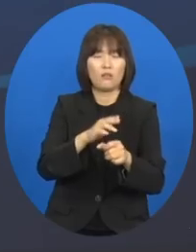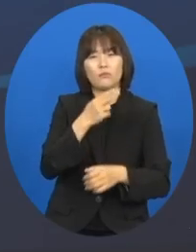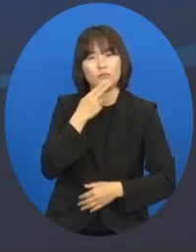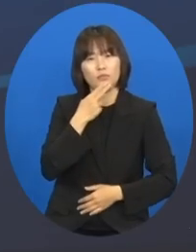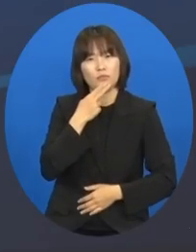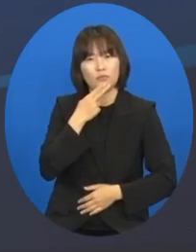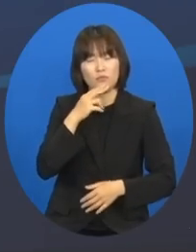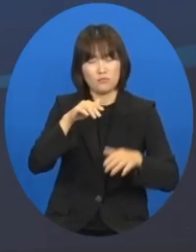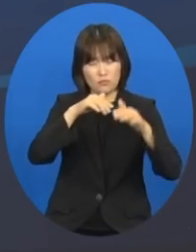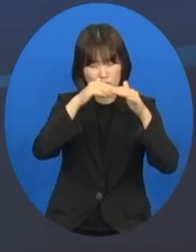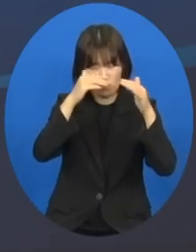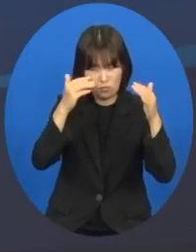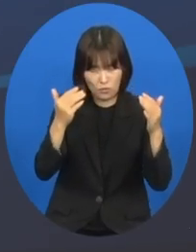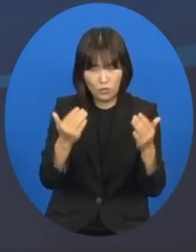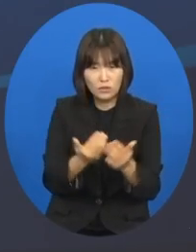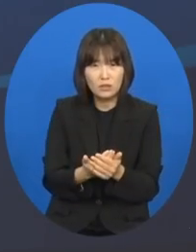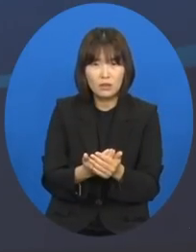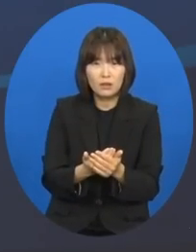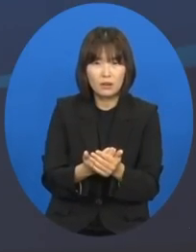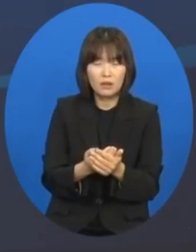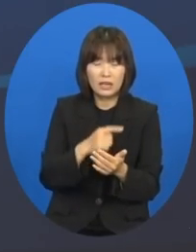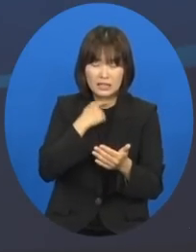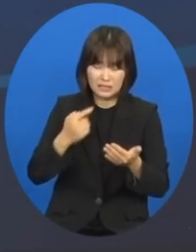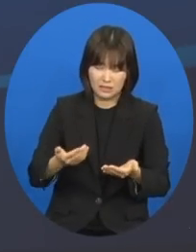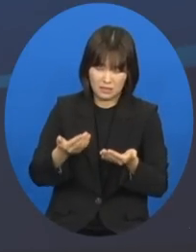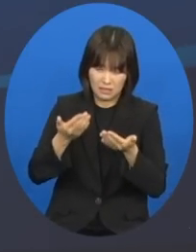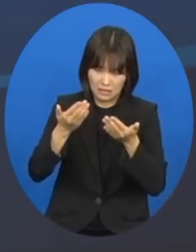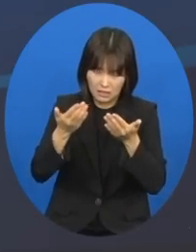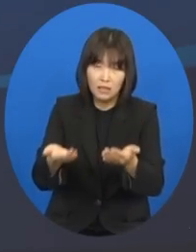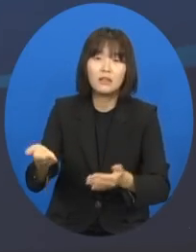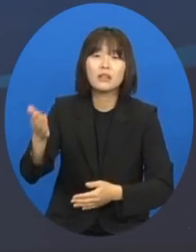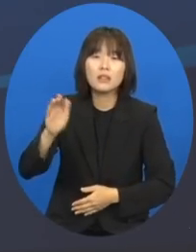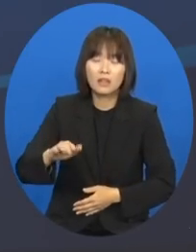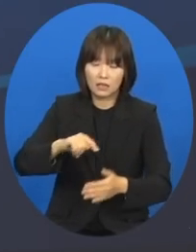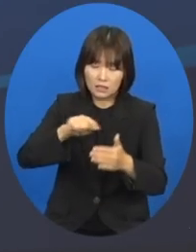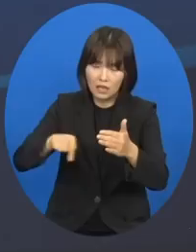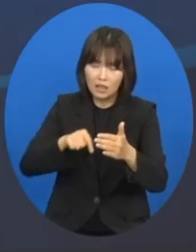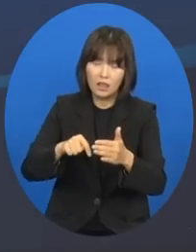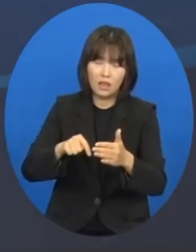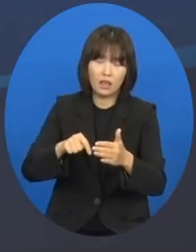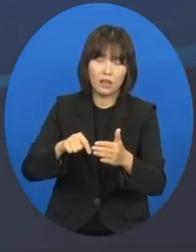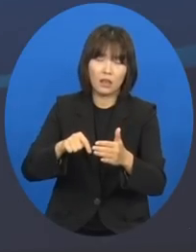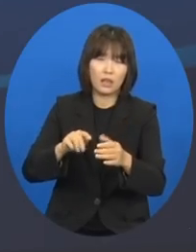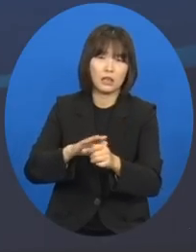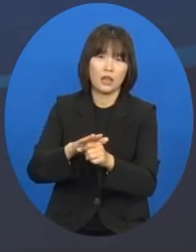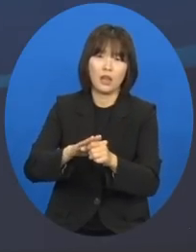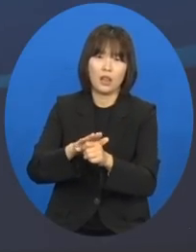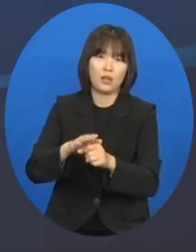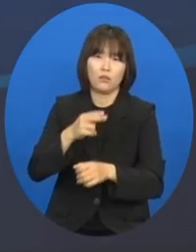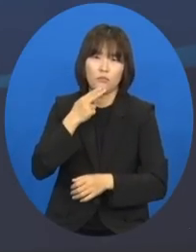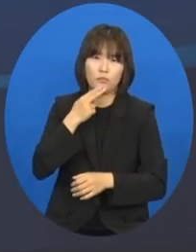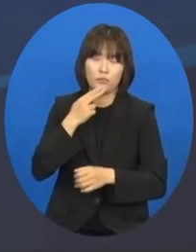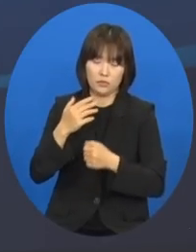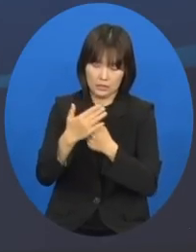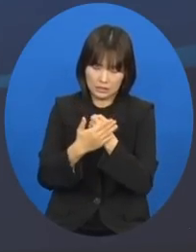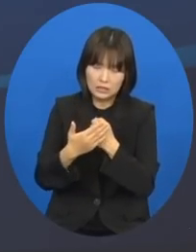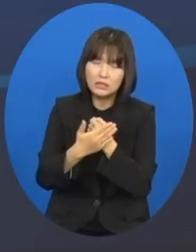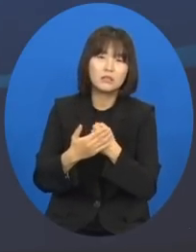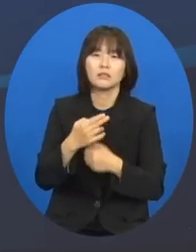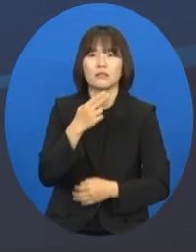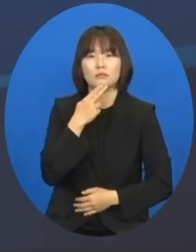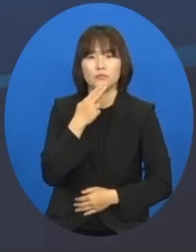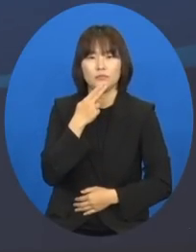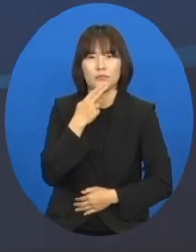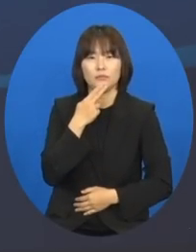것을 다 했는데 모든 희생을 다 했는데 사랑이 없어요 은혜가 없어요